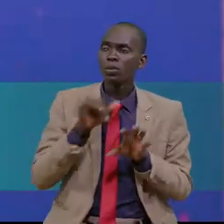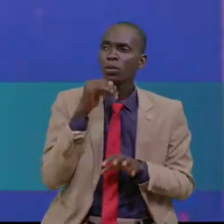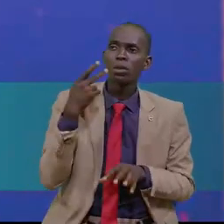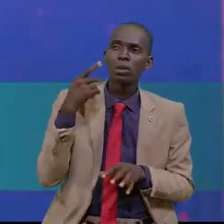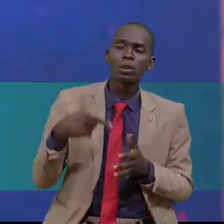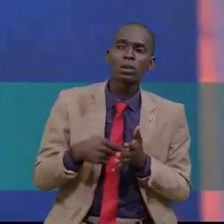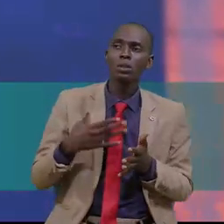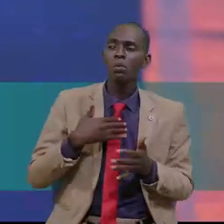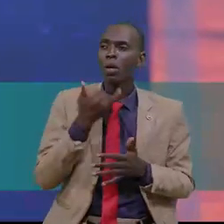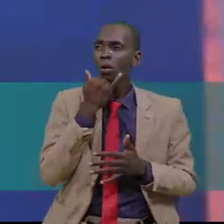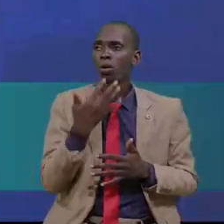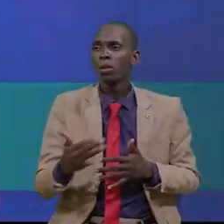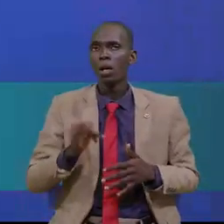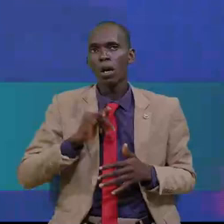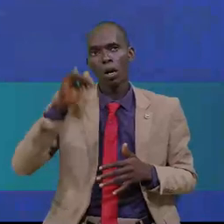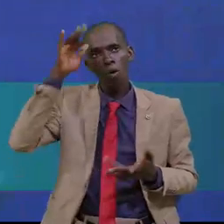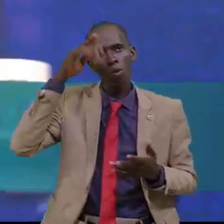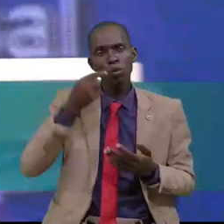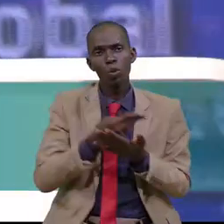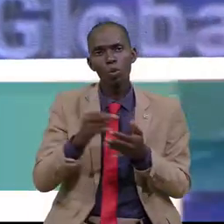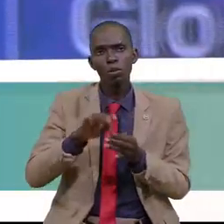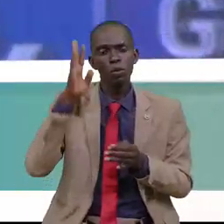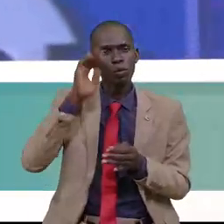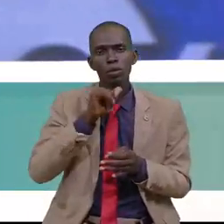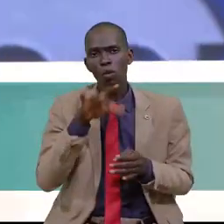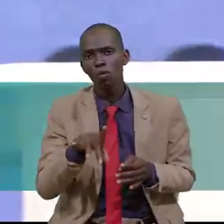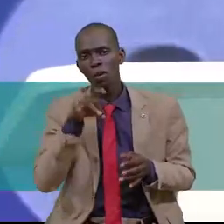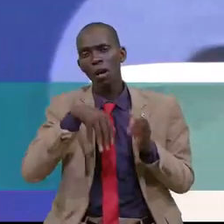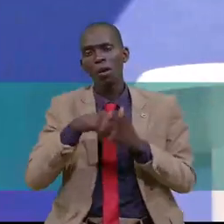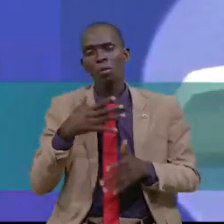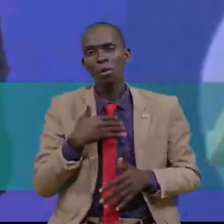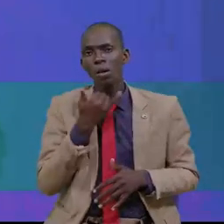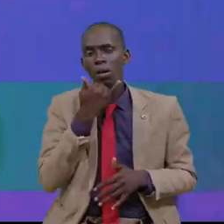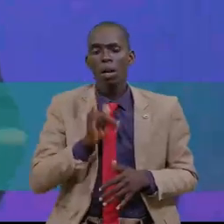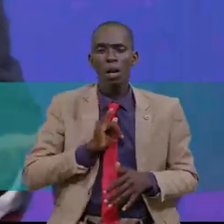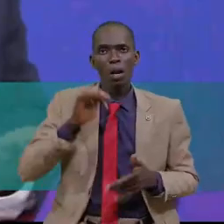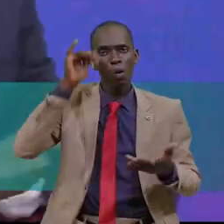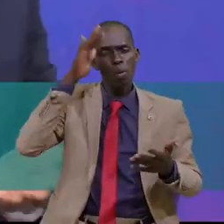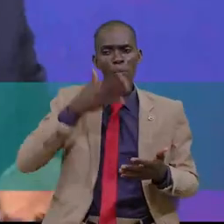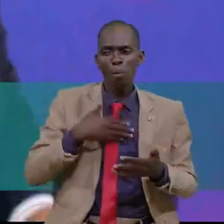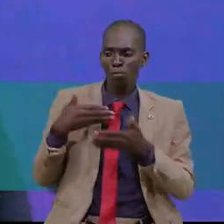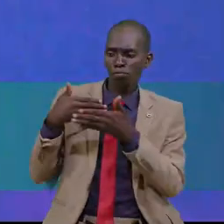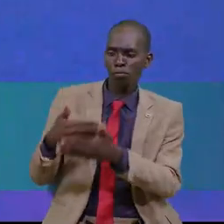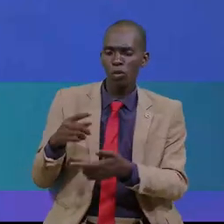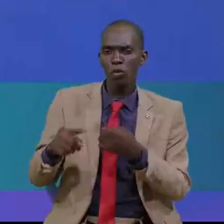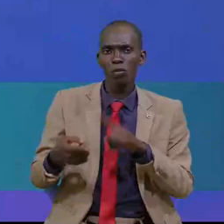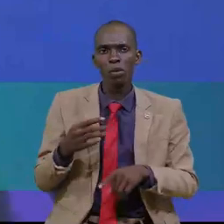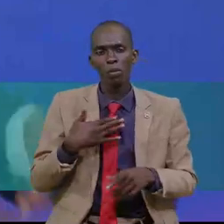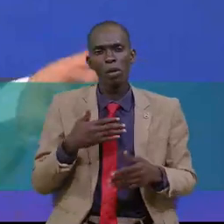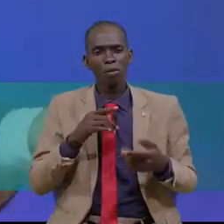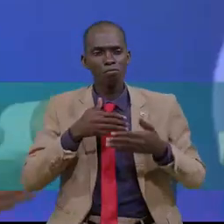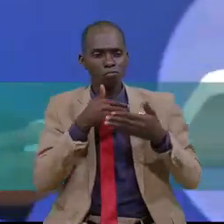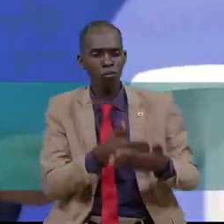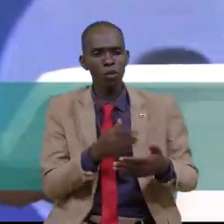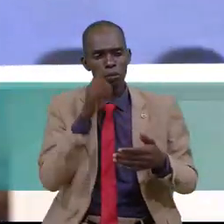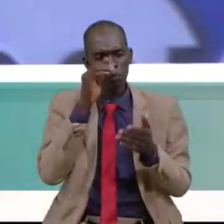Hein. J'espère que le Saint-Esprit ne va pas découvrir ceci. Hein. J'espère que mon ami, mon croyant le plus